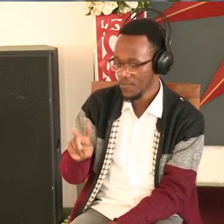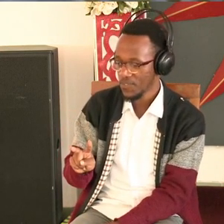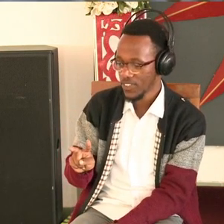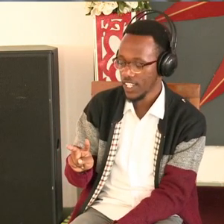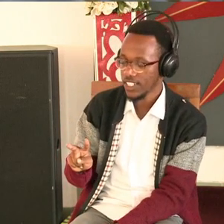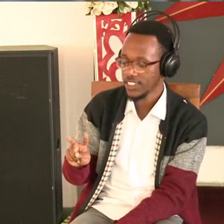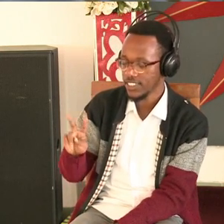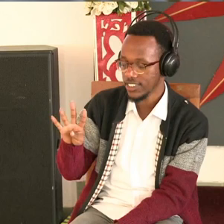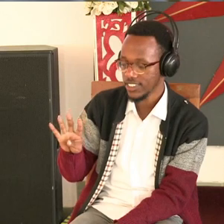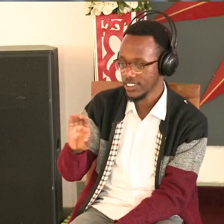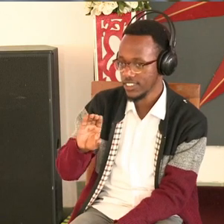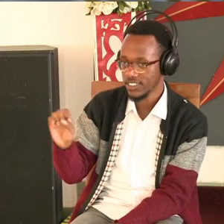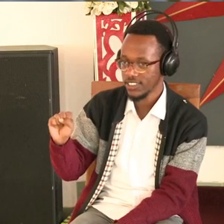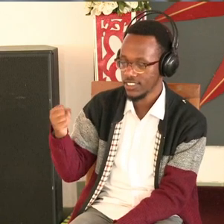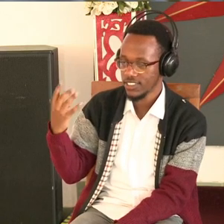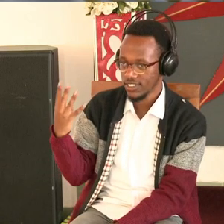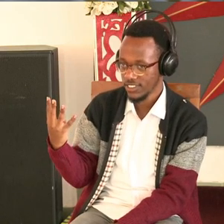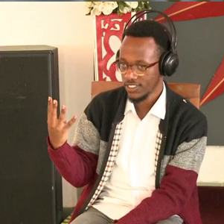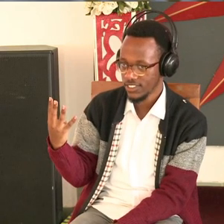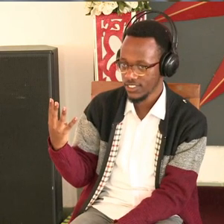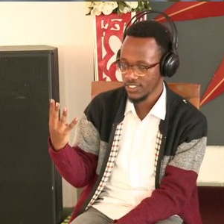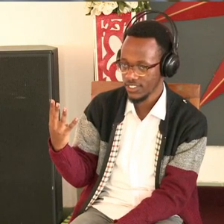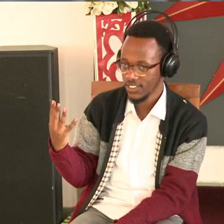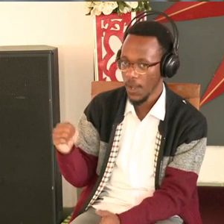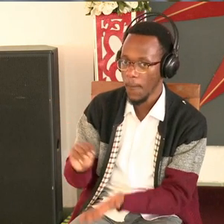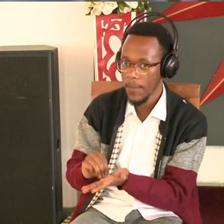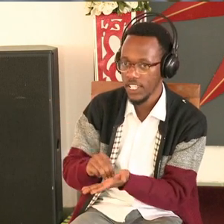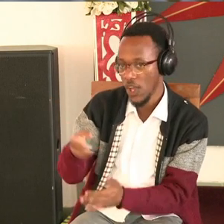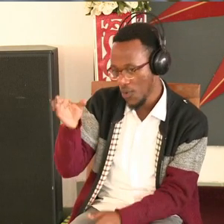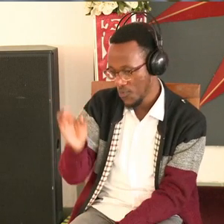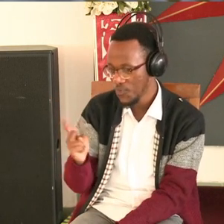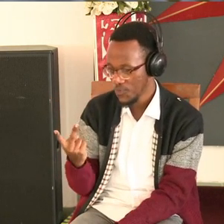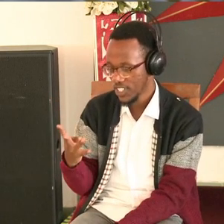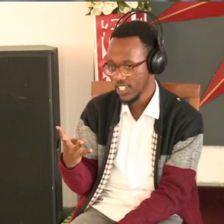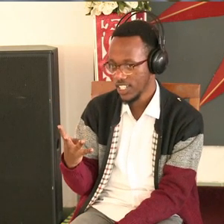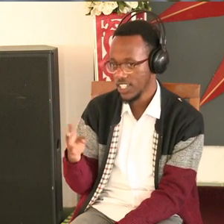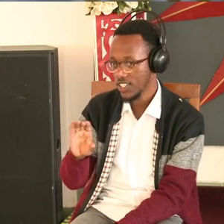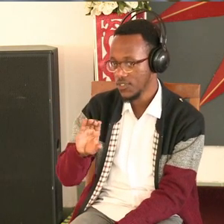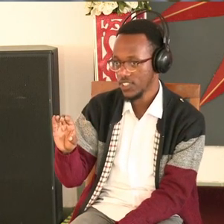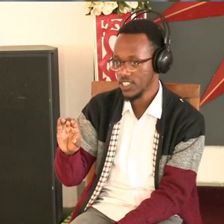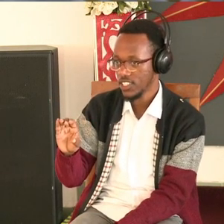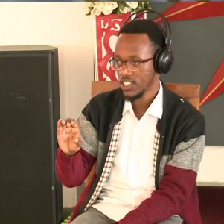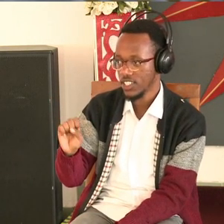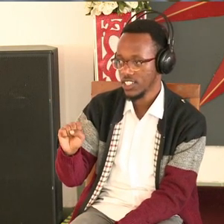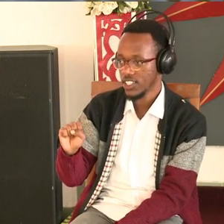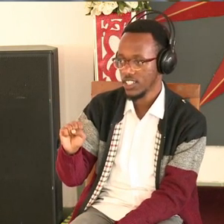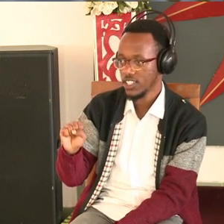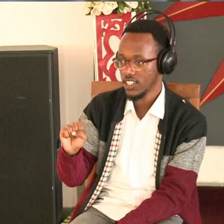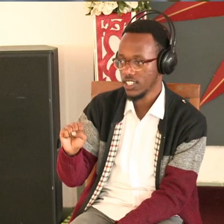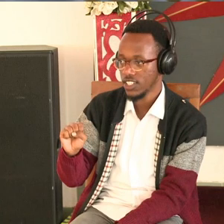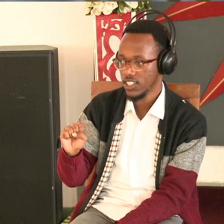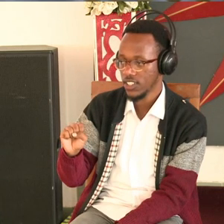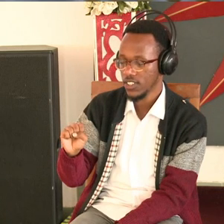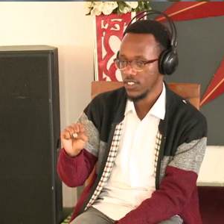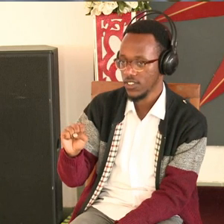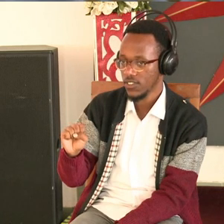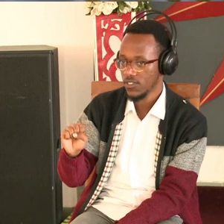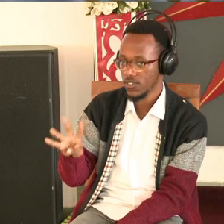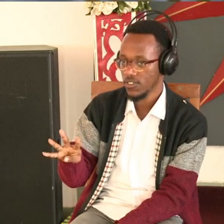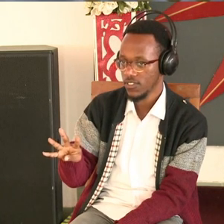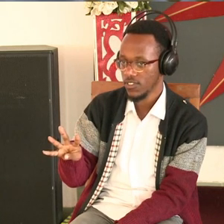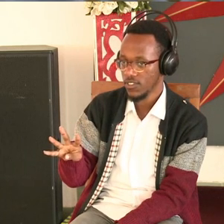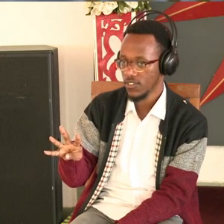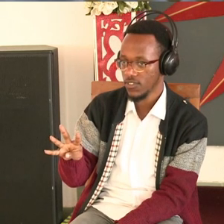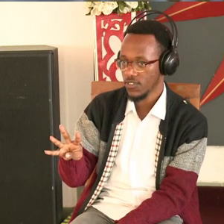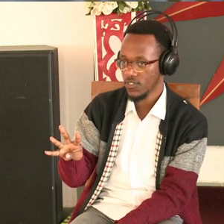24 umurongo wa 14 verset 14 Et ce message